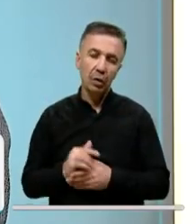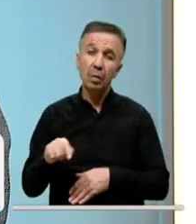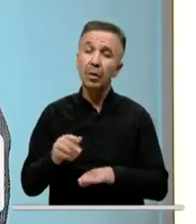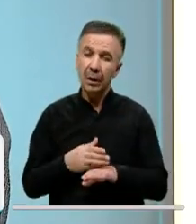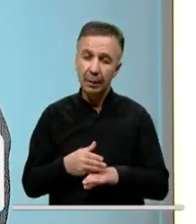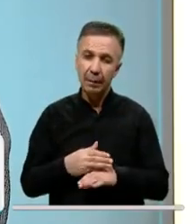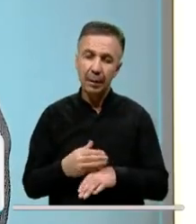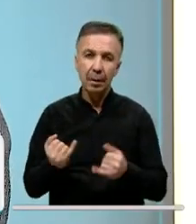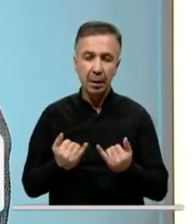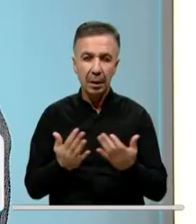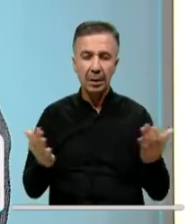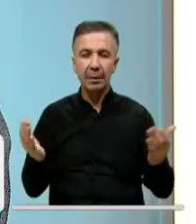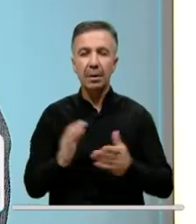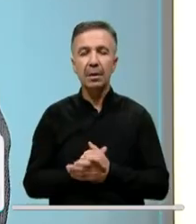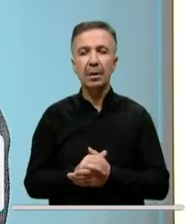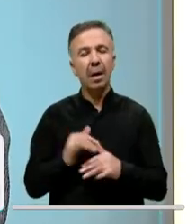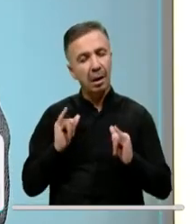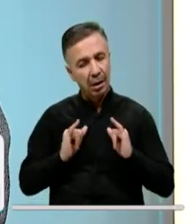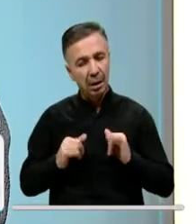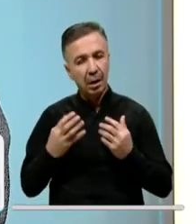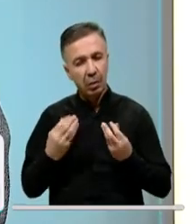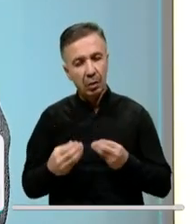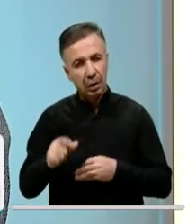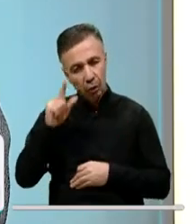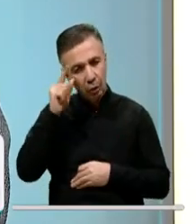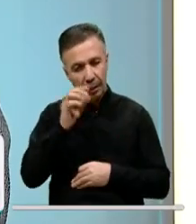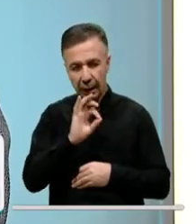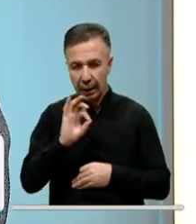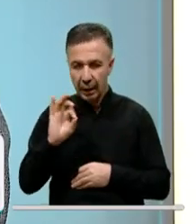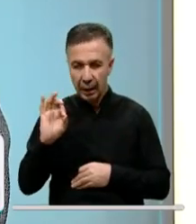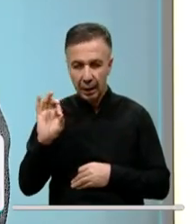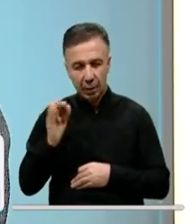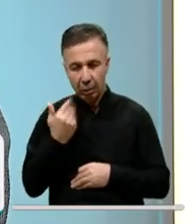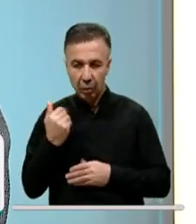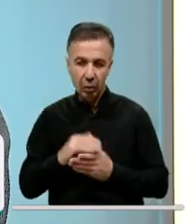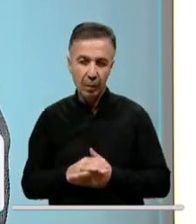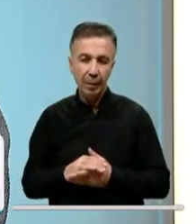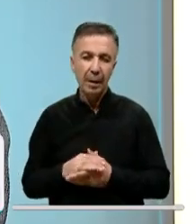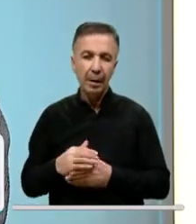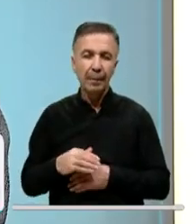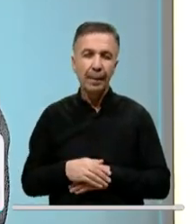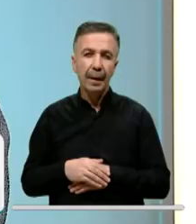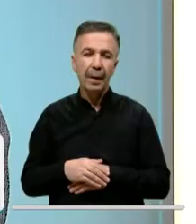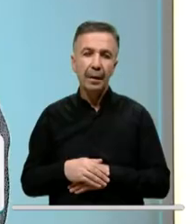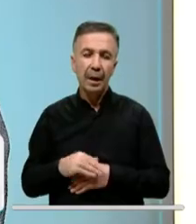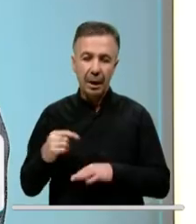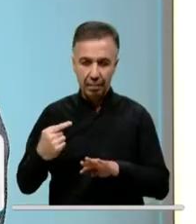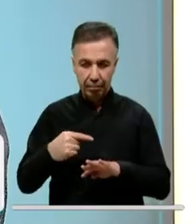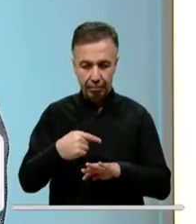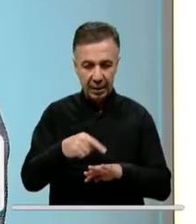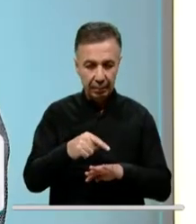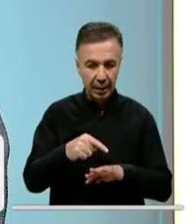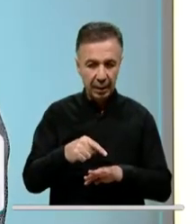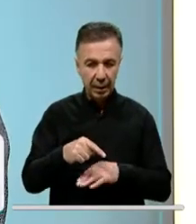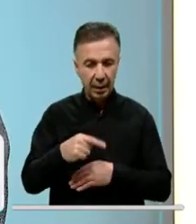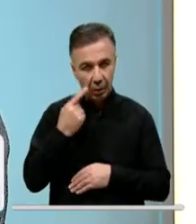dolayı kardeşlerimiz müsterih olsunlar ve İmam-ı Azam'ın dışındakilerin görüşüne göre ise